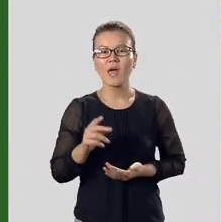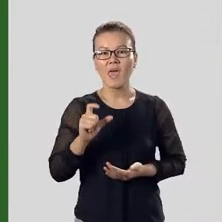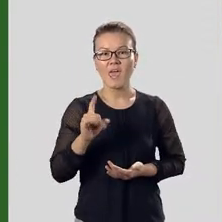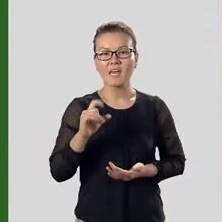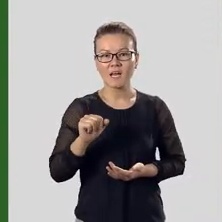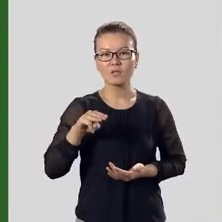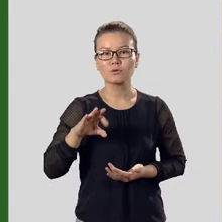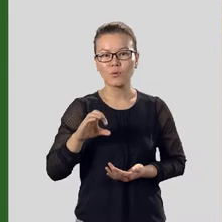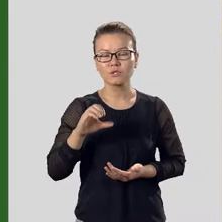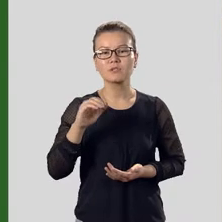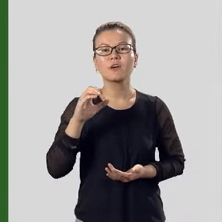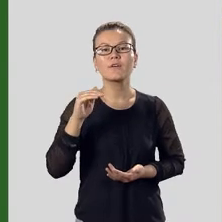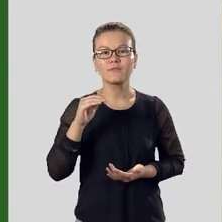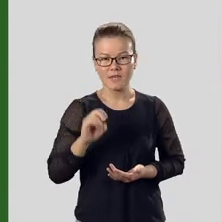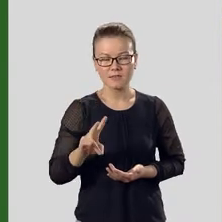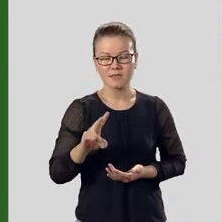Эратосфен.